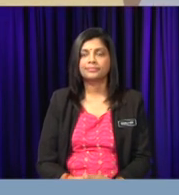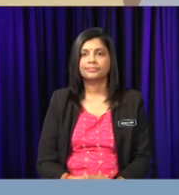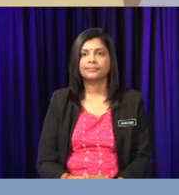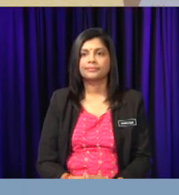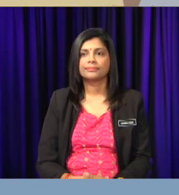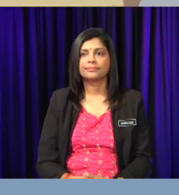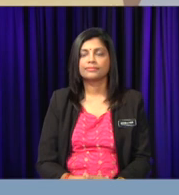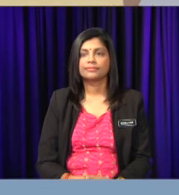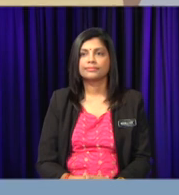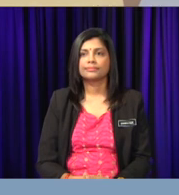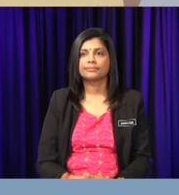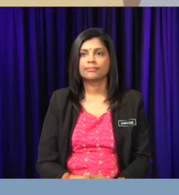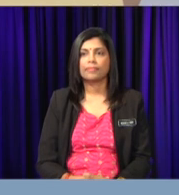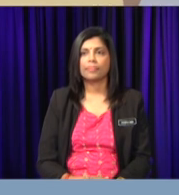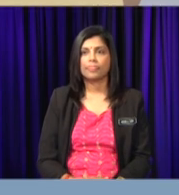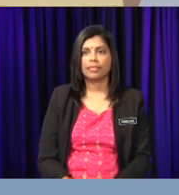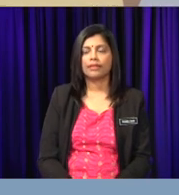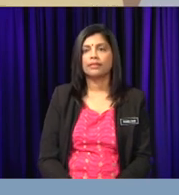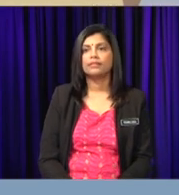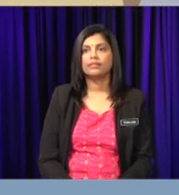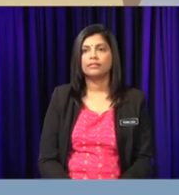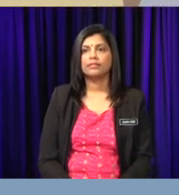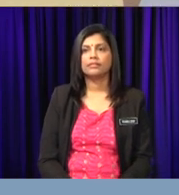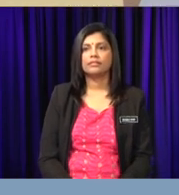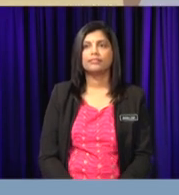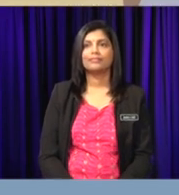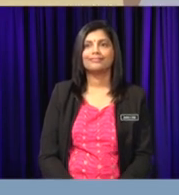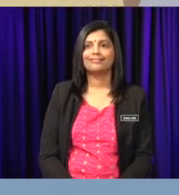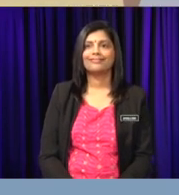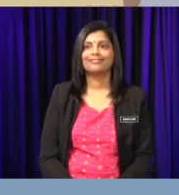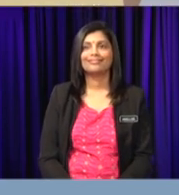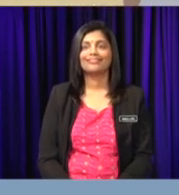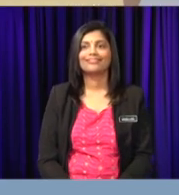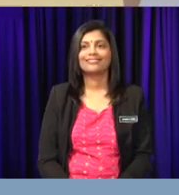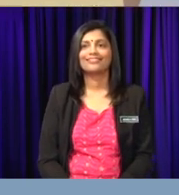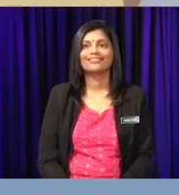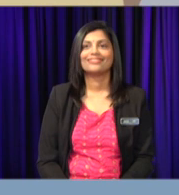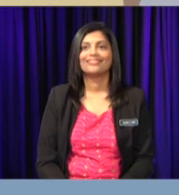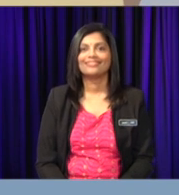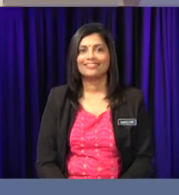Saya Adam Oke saya Cikgu silakan Adam Jawa